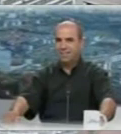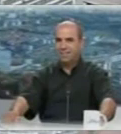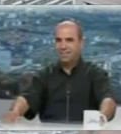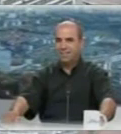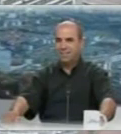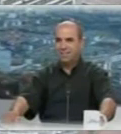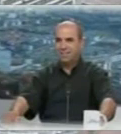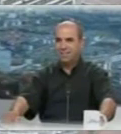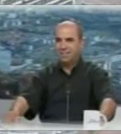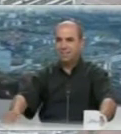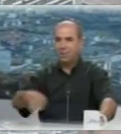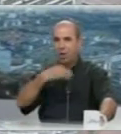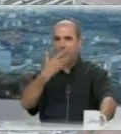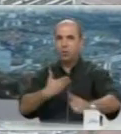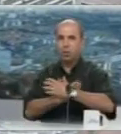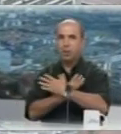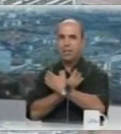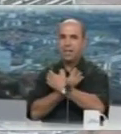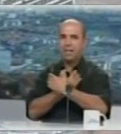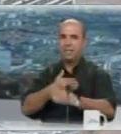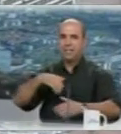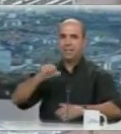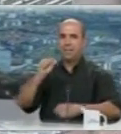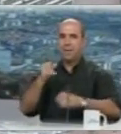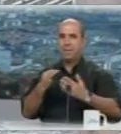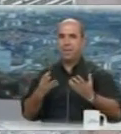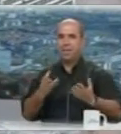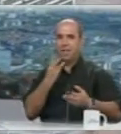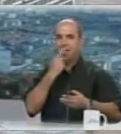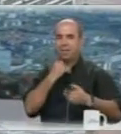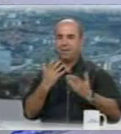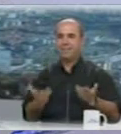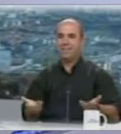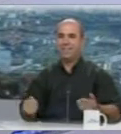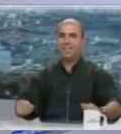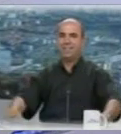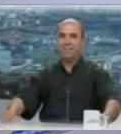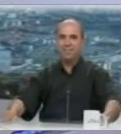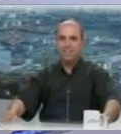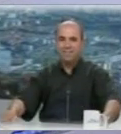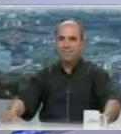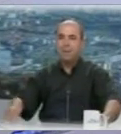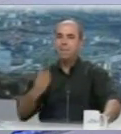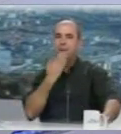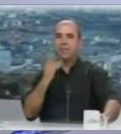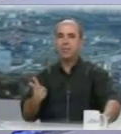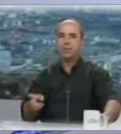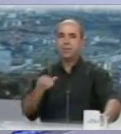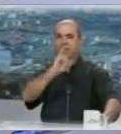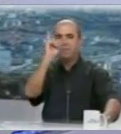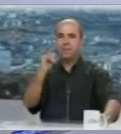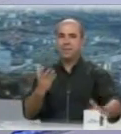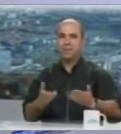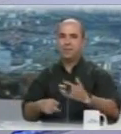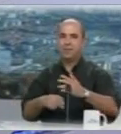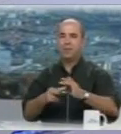لذيذ وغير مؤذي أيضا ما فيش الكوليسترول بزاف بالفعل بالفعل عندك صحة وسيلة. شكرا جزيلا نلتقي